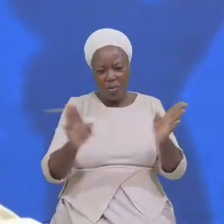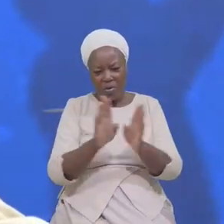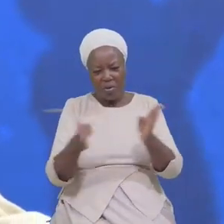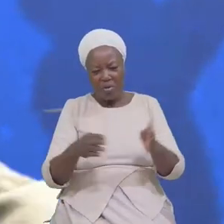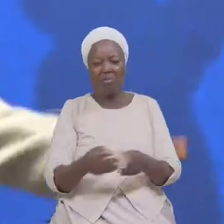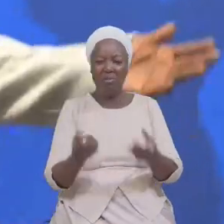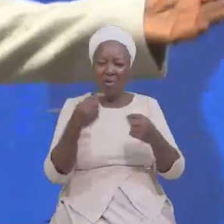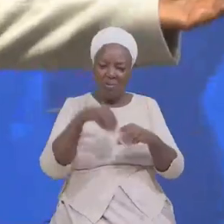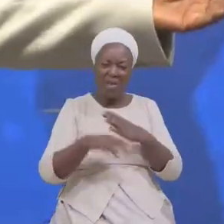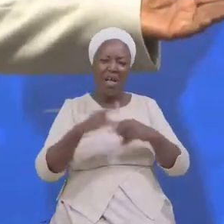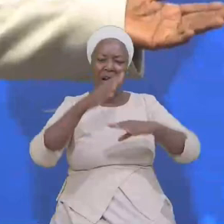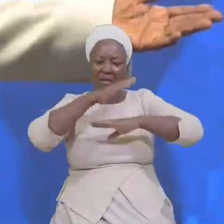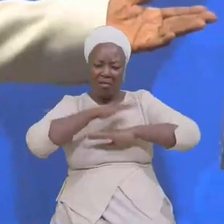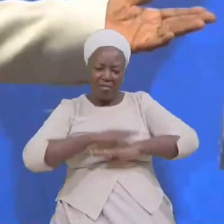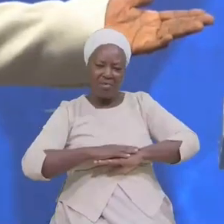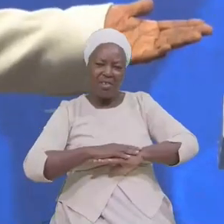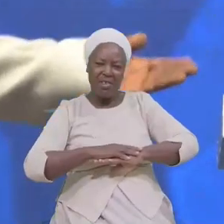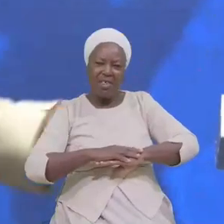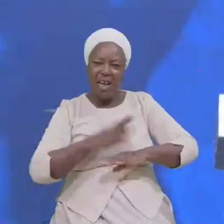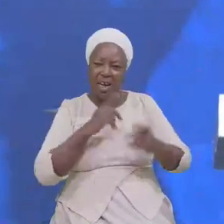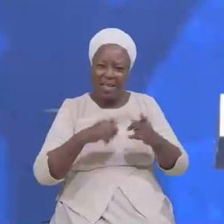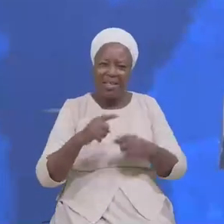tranquille. Et lui conduit.